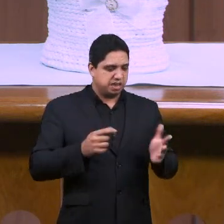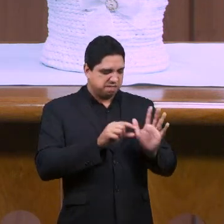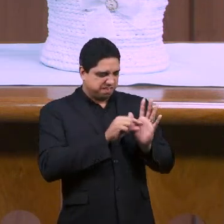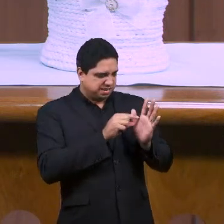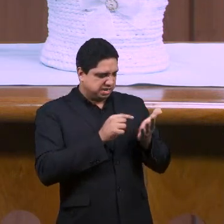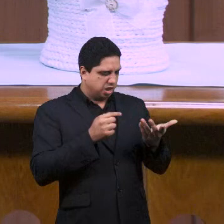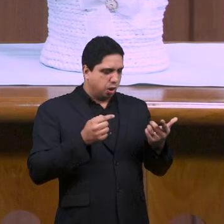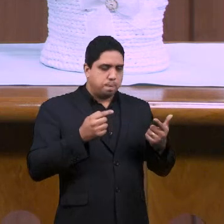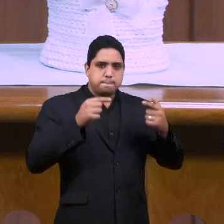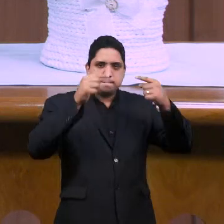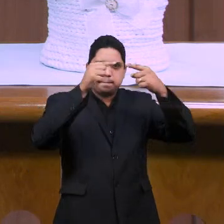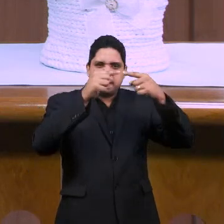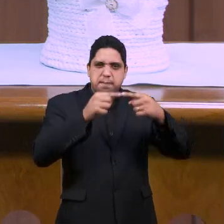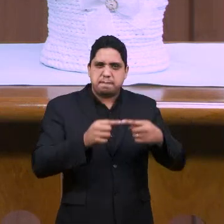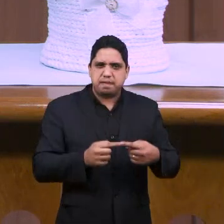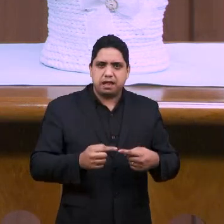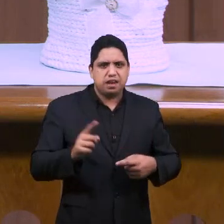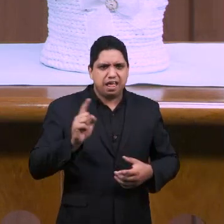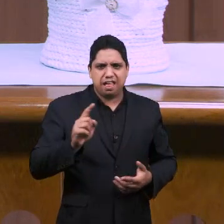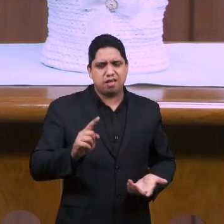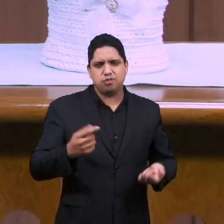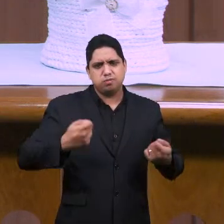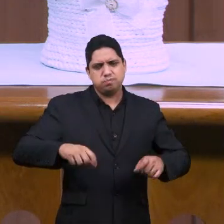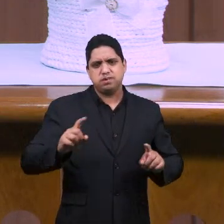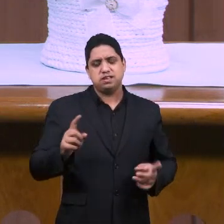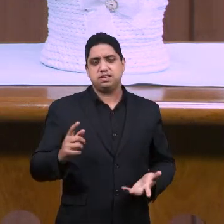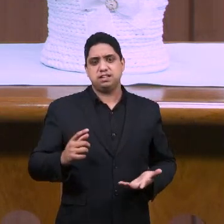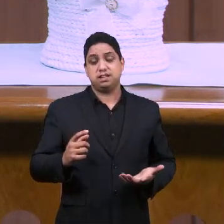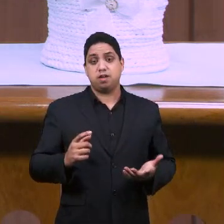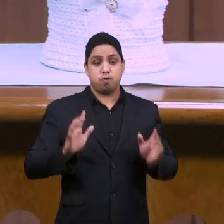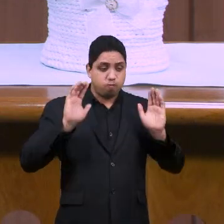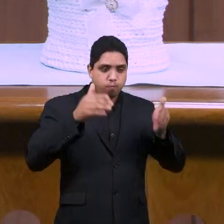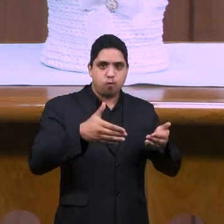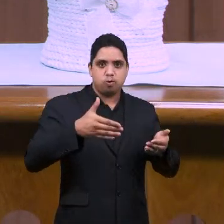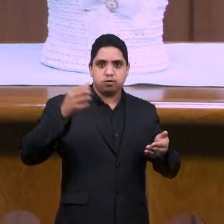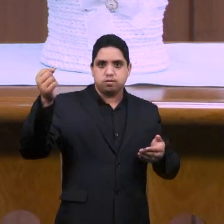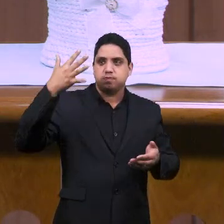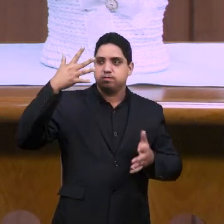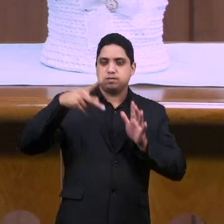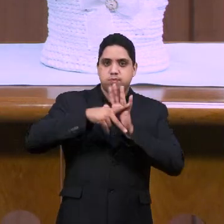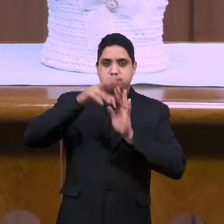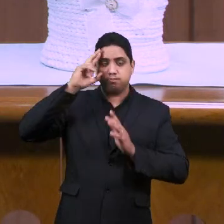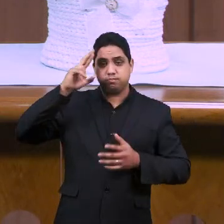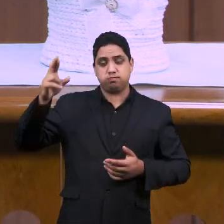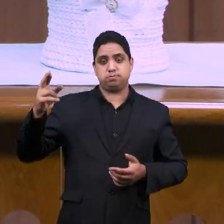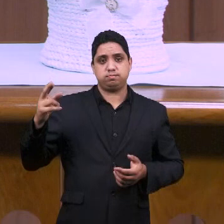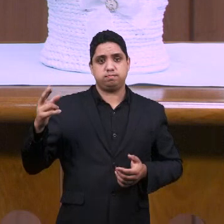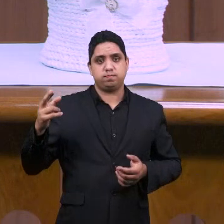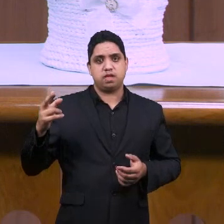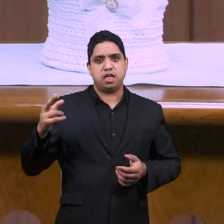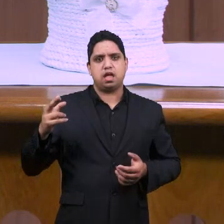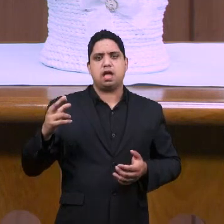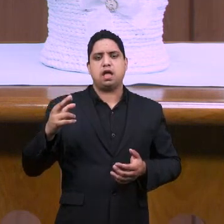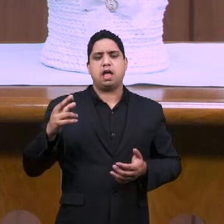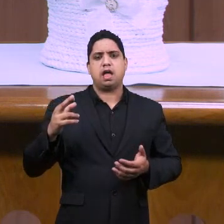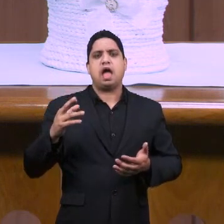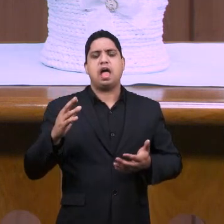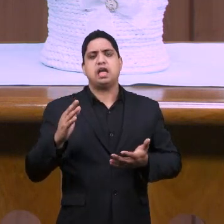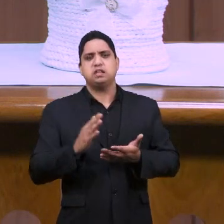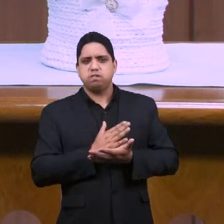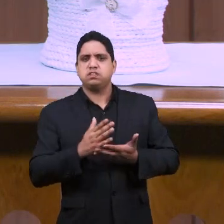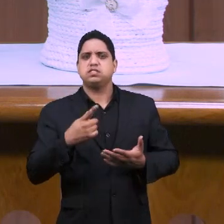être attaché à ce verset combine avec celui-là, qui combine avec l'autre, non, c'est pas comme ça.